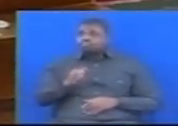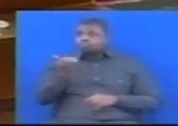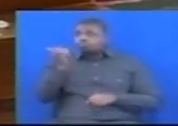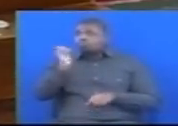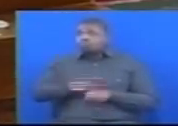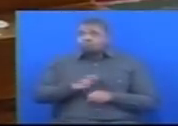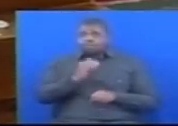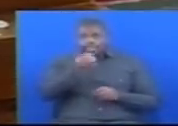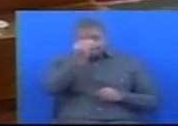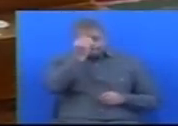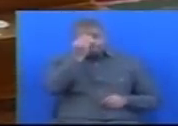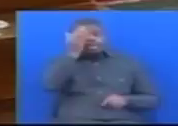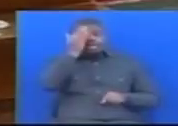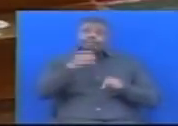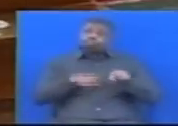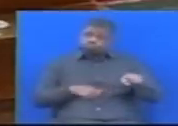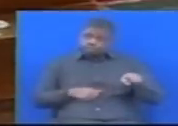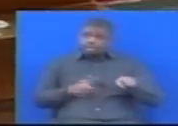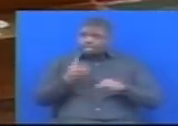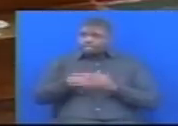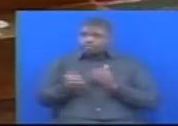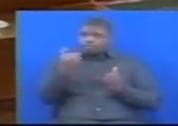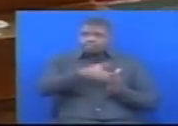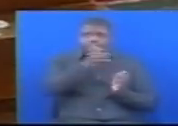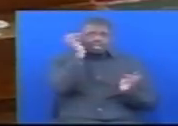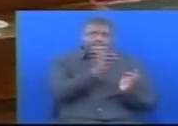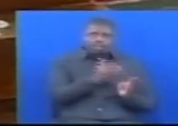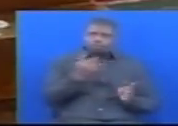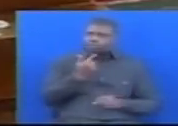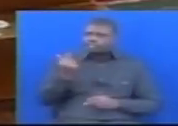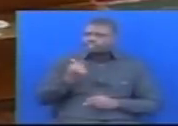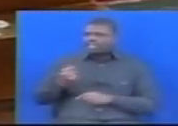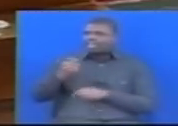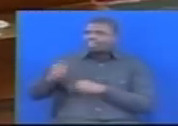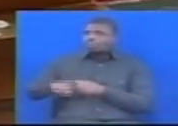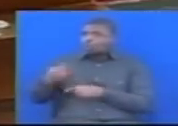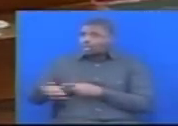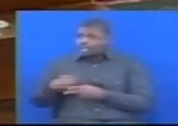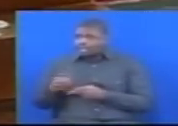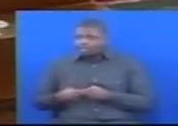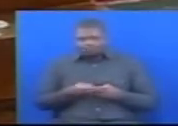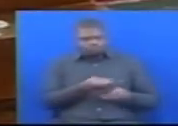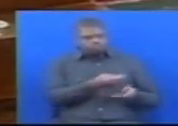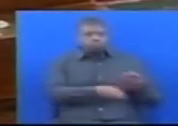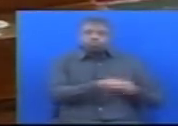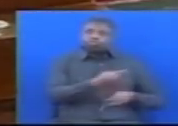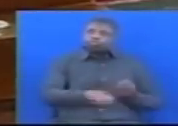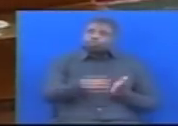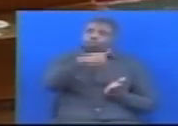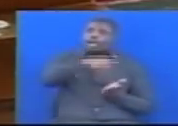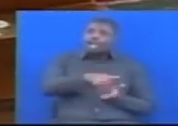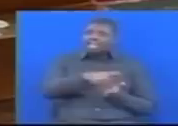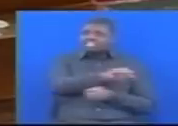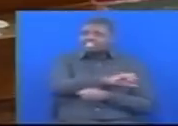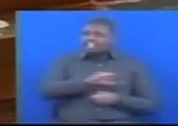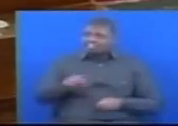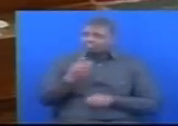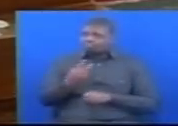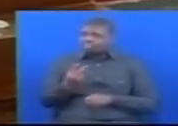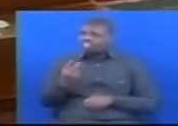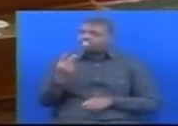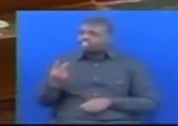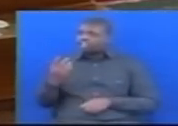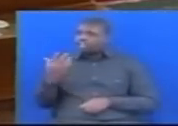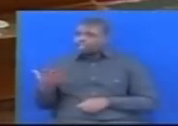ufundi na mafunzo ya ufundi stadi katika kufikia azma ya Tanzania ya viwanda na uchumi wa kati ifikapo mwaka